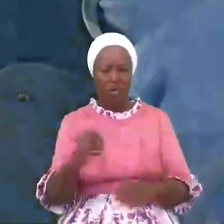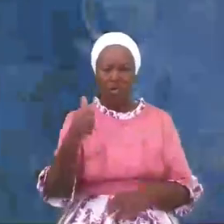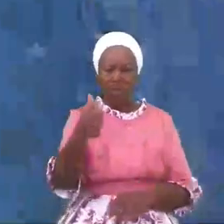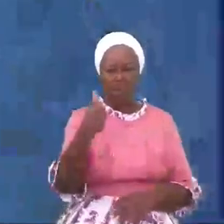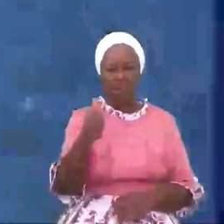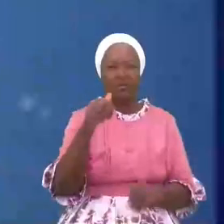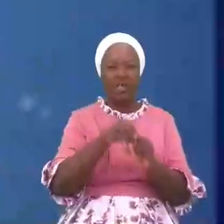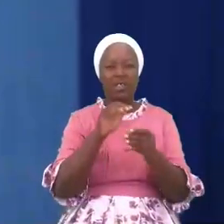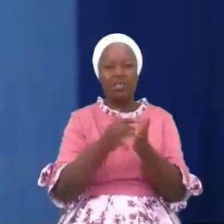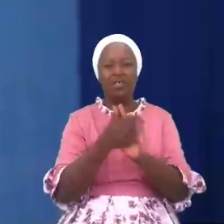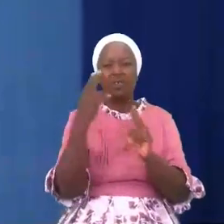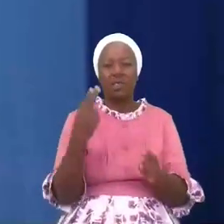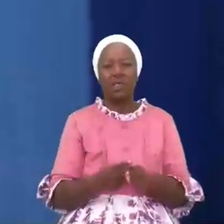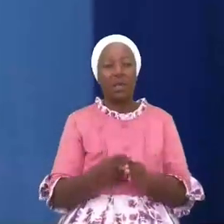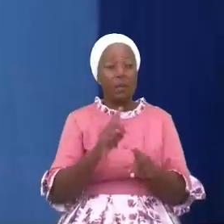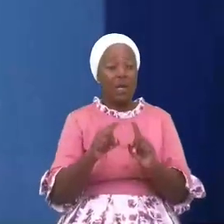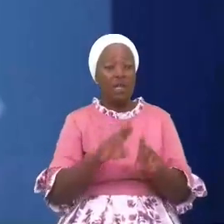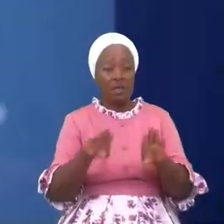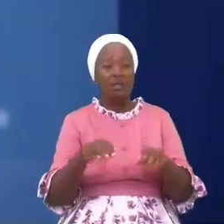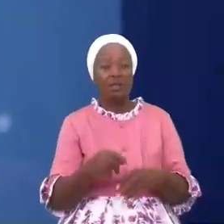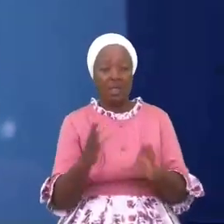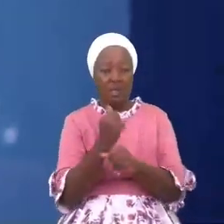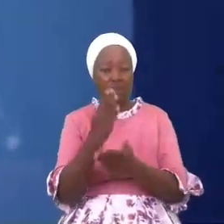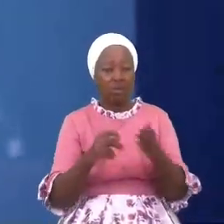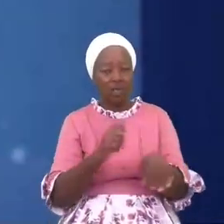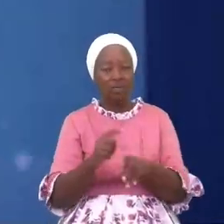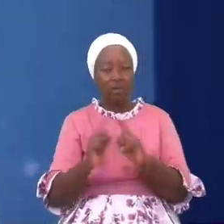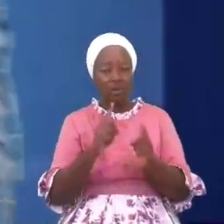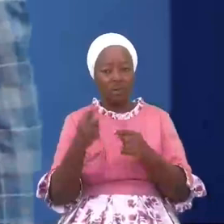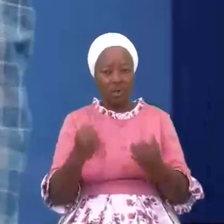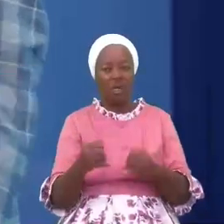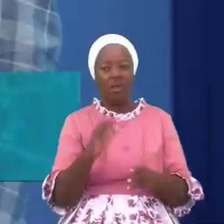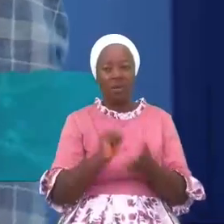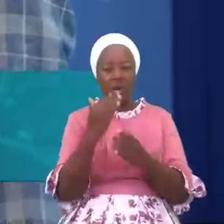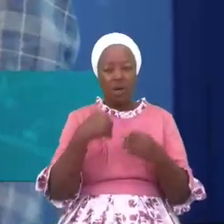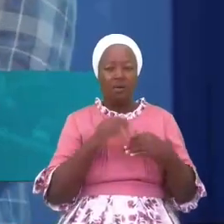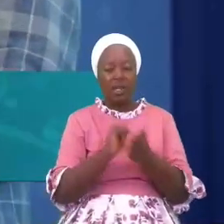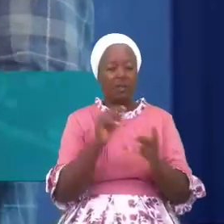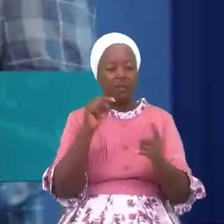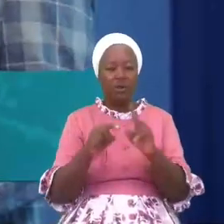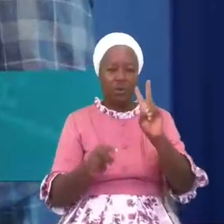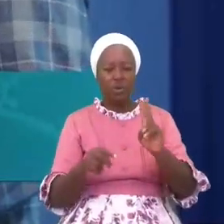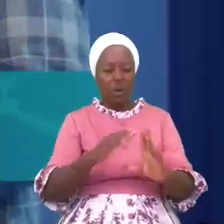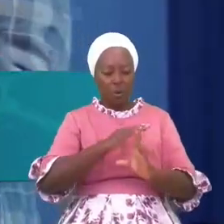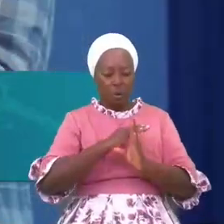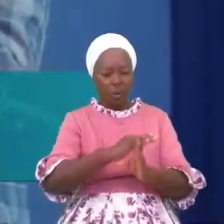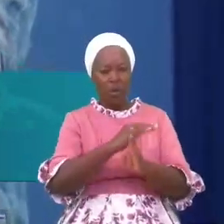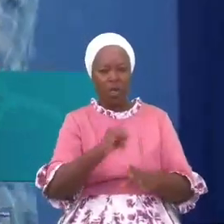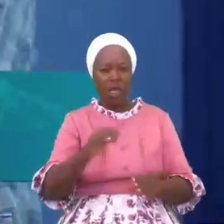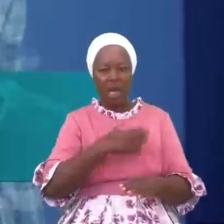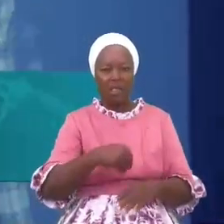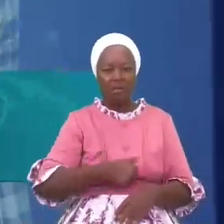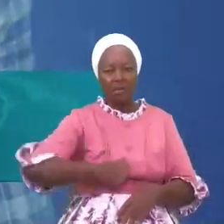de Jésus. Alors, c'est pourquoi nous avons le deuxième point, bloquer et résister à